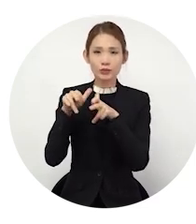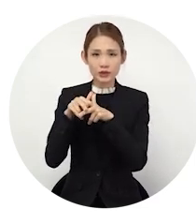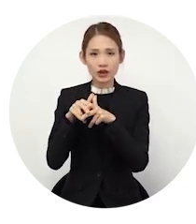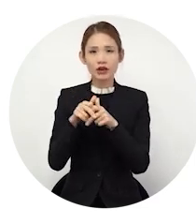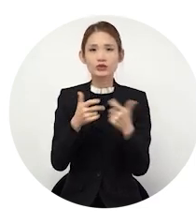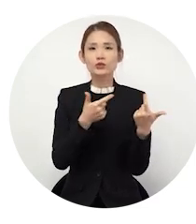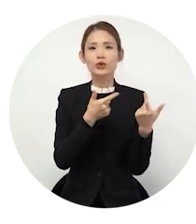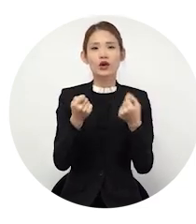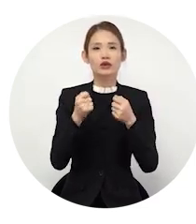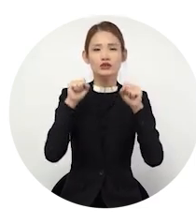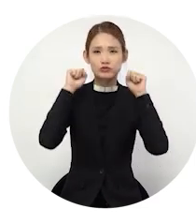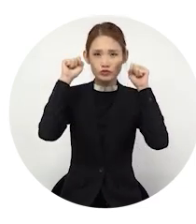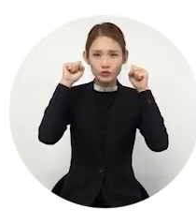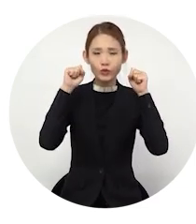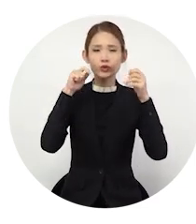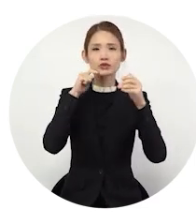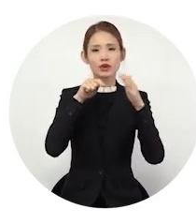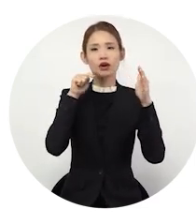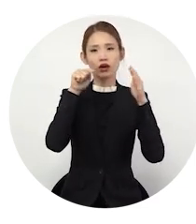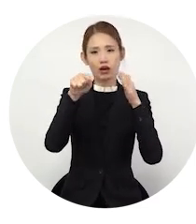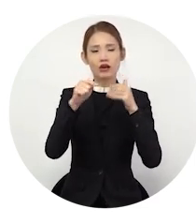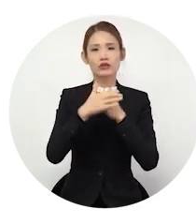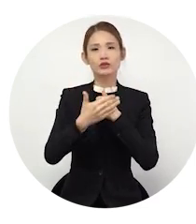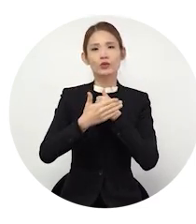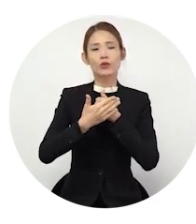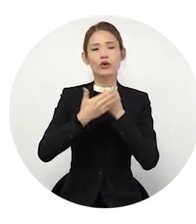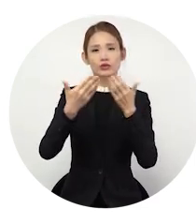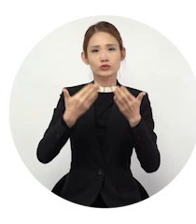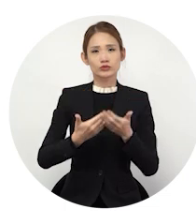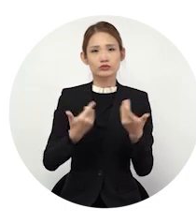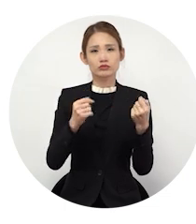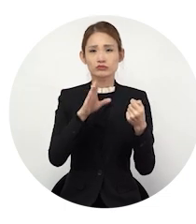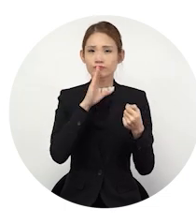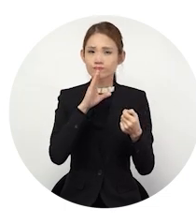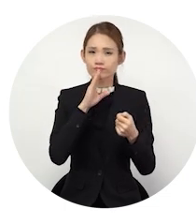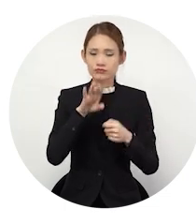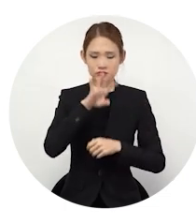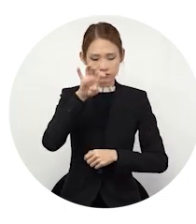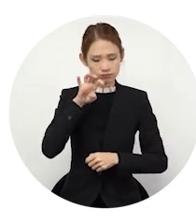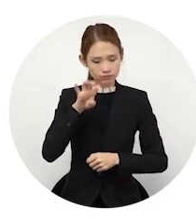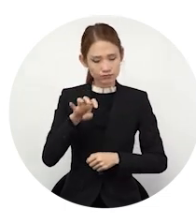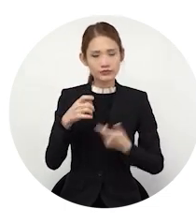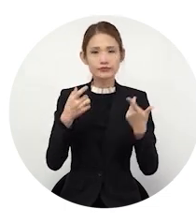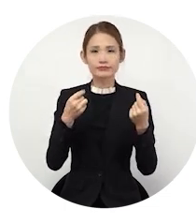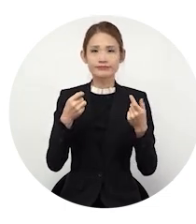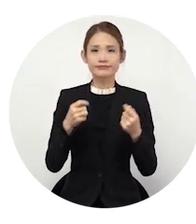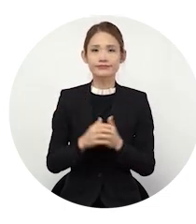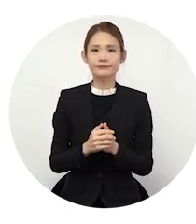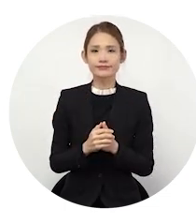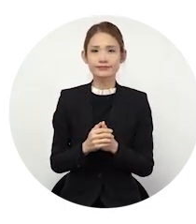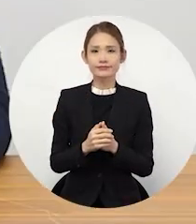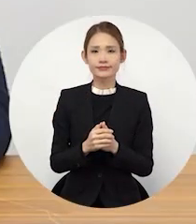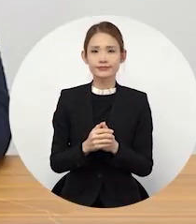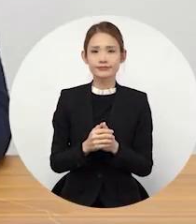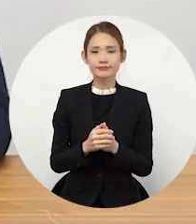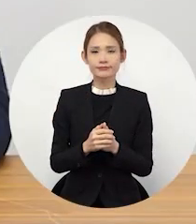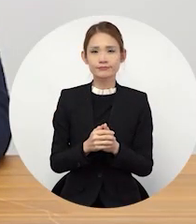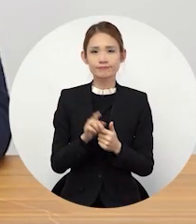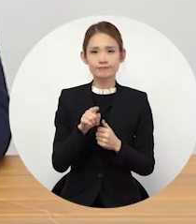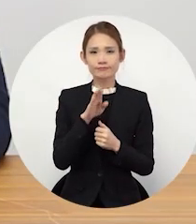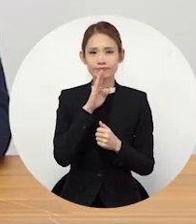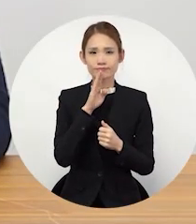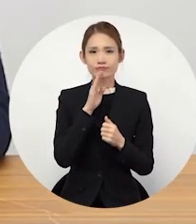운동을 하고 저도 저한테 맞는 운동을 할 수 있게끔 유도가 됐어야 되지 않을까? 이런 생각을 많이 해봤거든요.